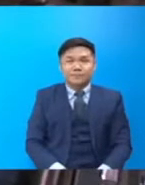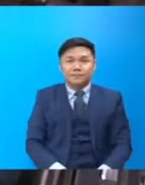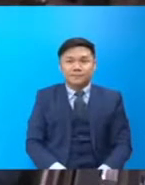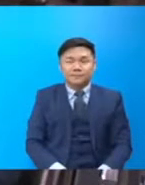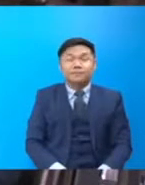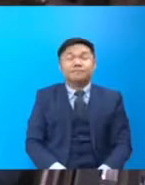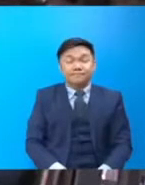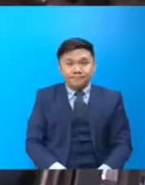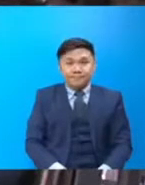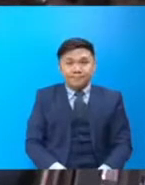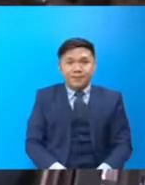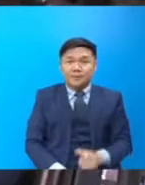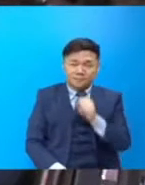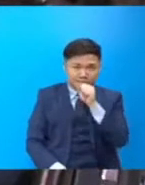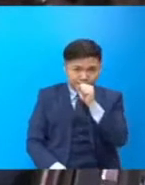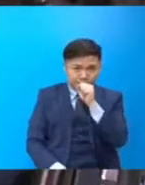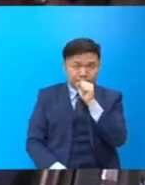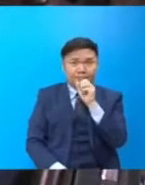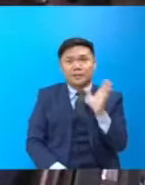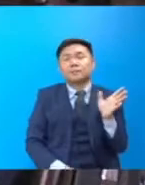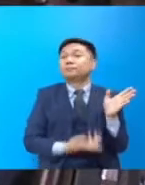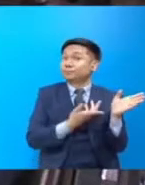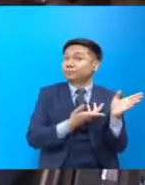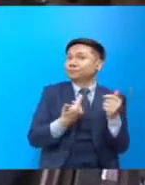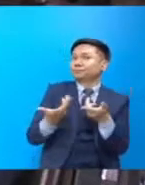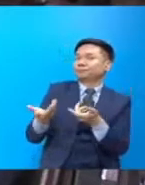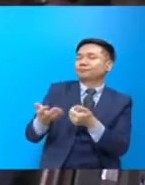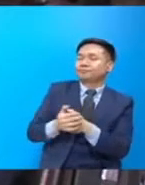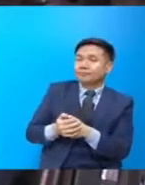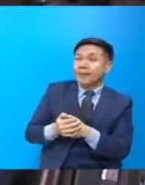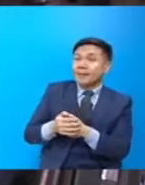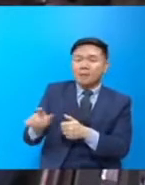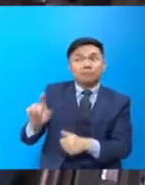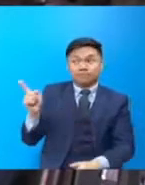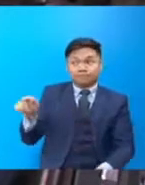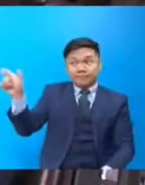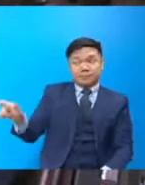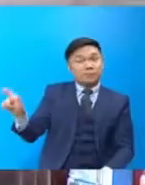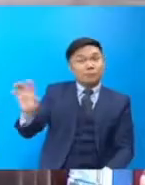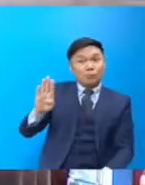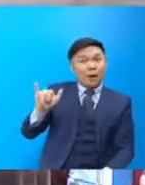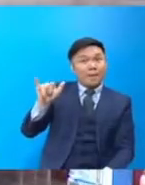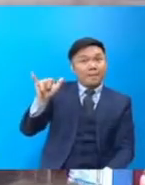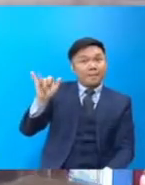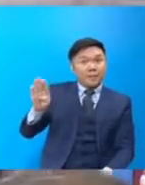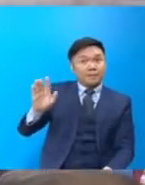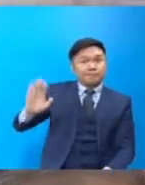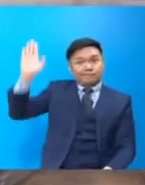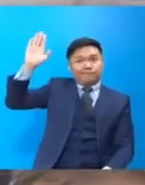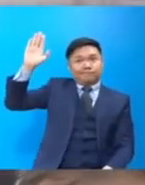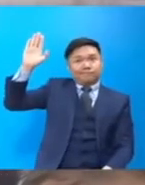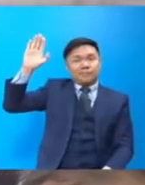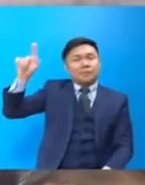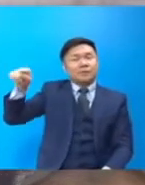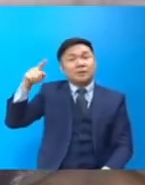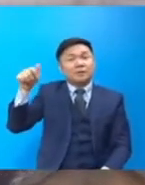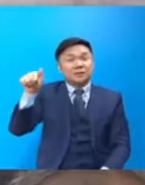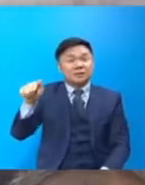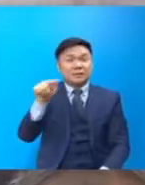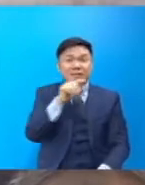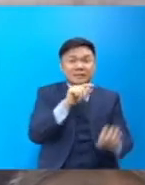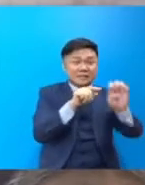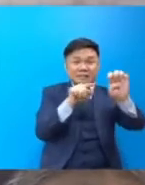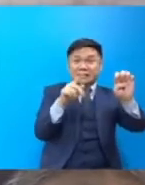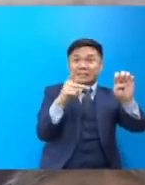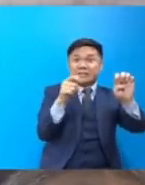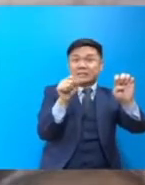di mana yang bombastis membangkitkan mengenai kelemahan dari segi icustom